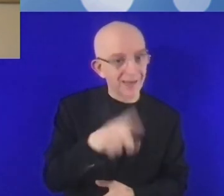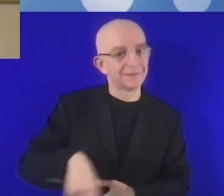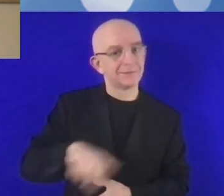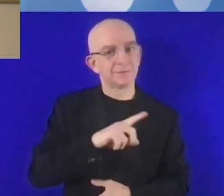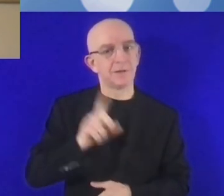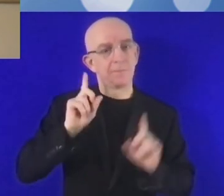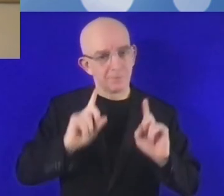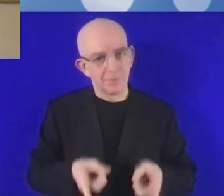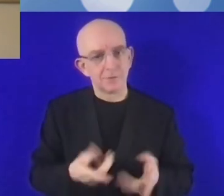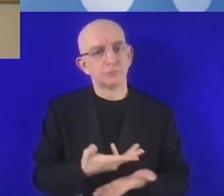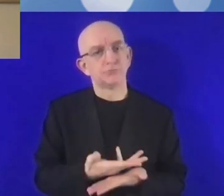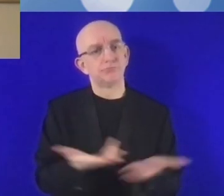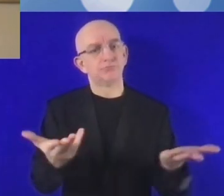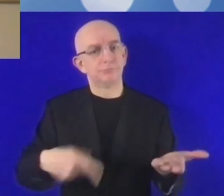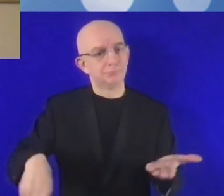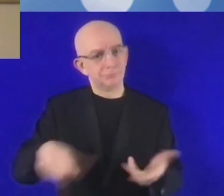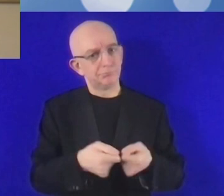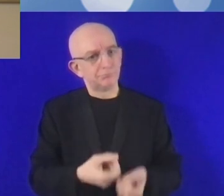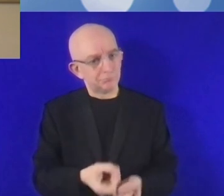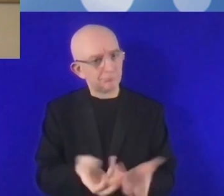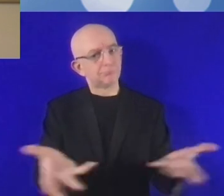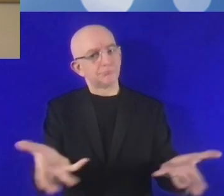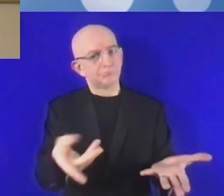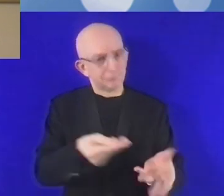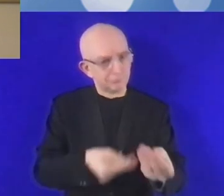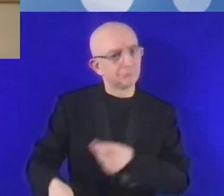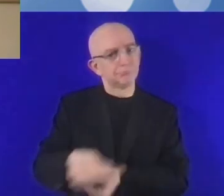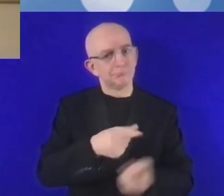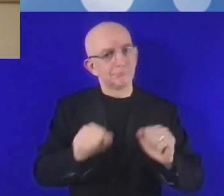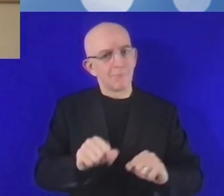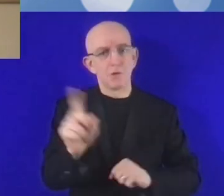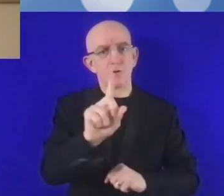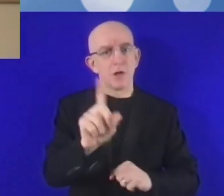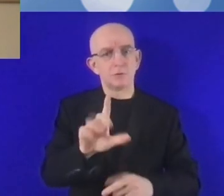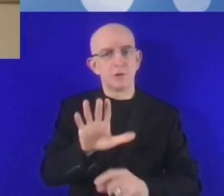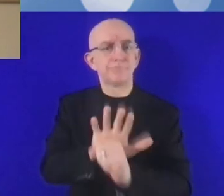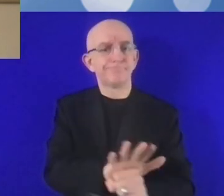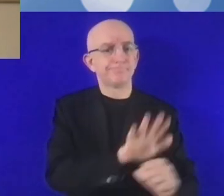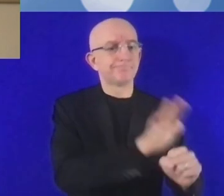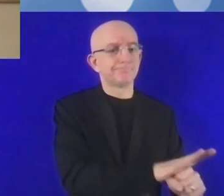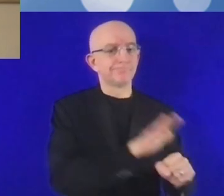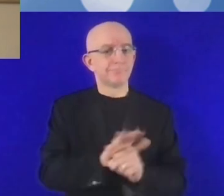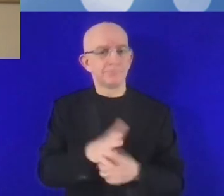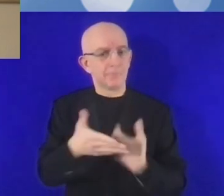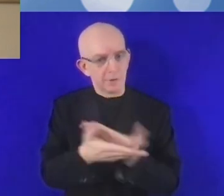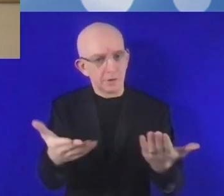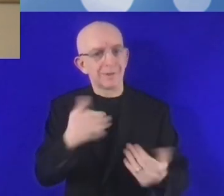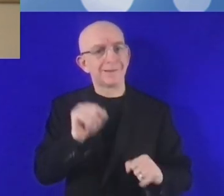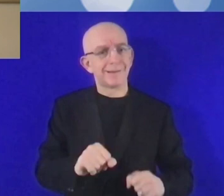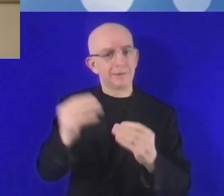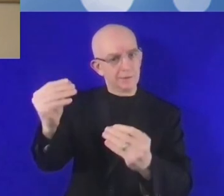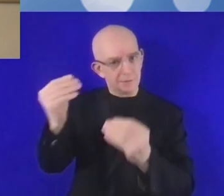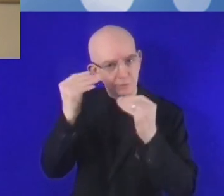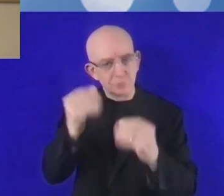хотим также обеспечить людей доступом к услугам здравоохранения и образования через